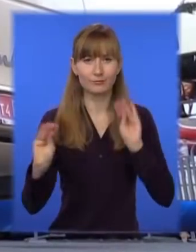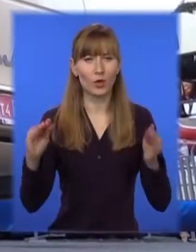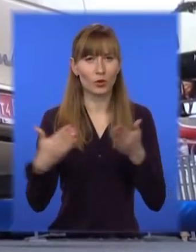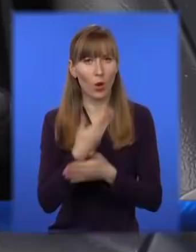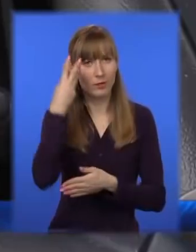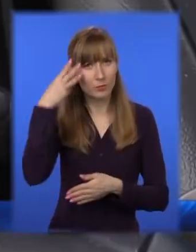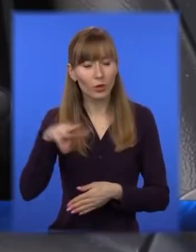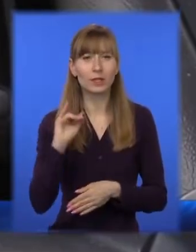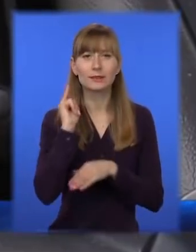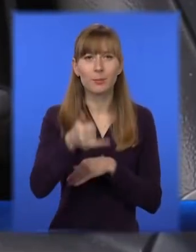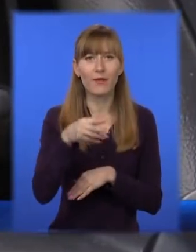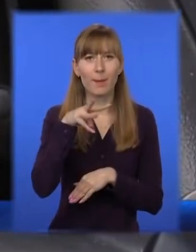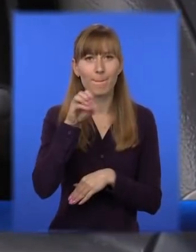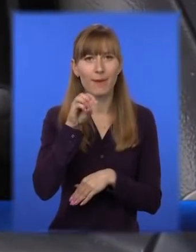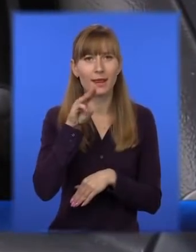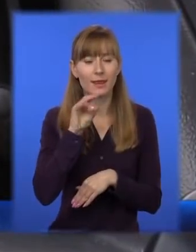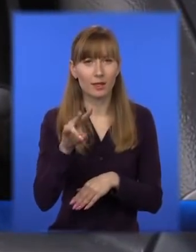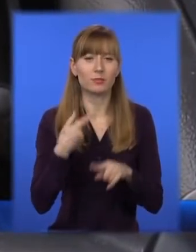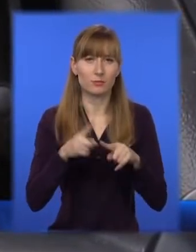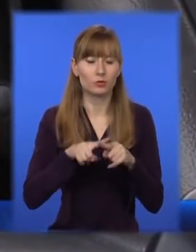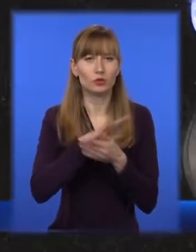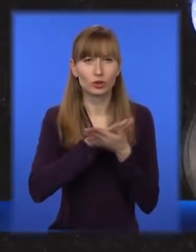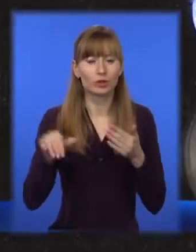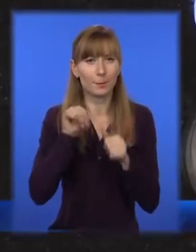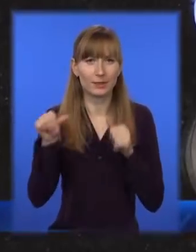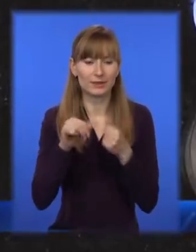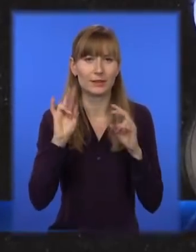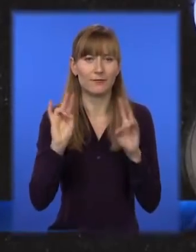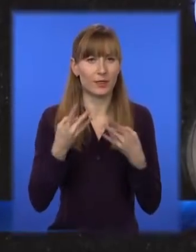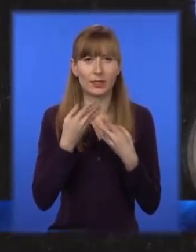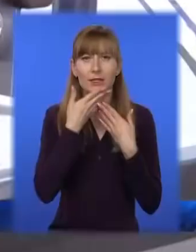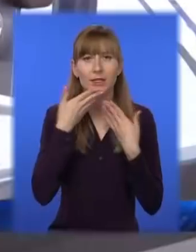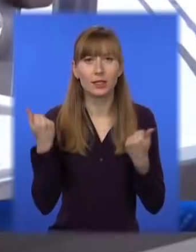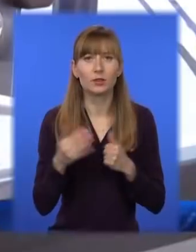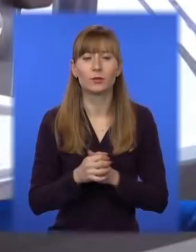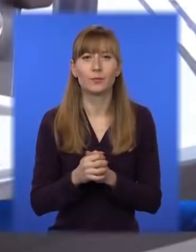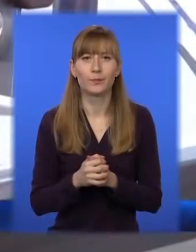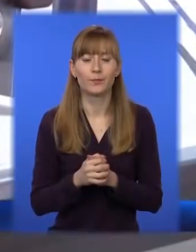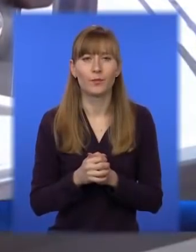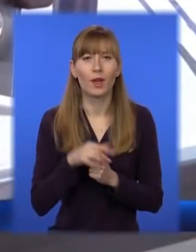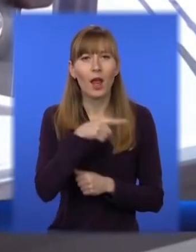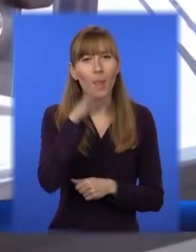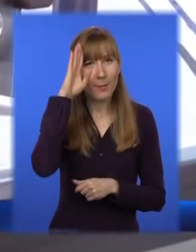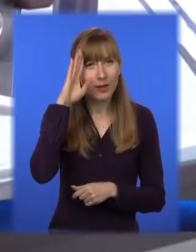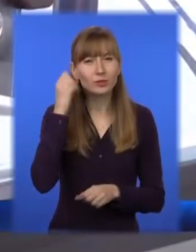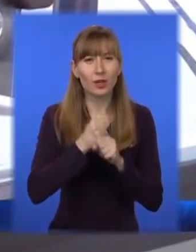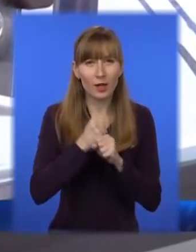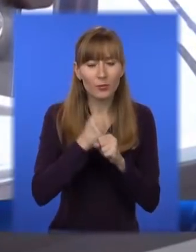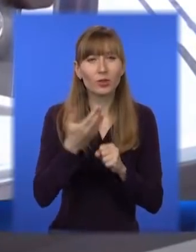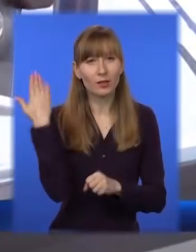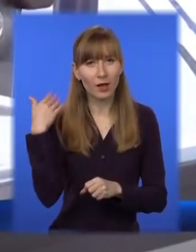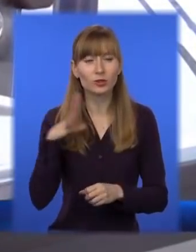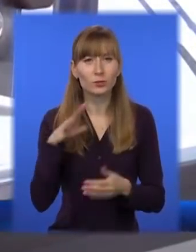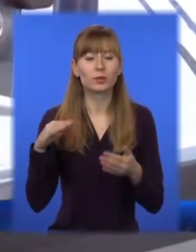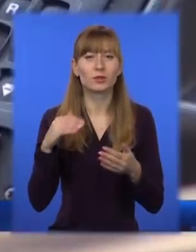сучасним обладнанням. Заправляють їх метаном, тому за повітря у місті можна бути спокійними. Михайло керував ще старим громадським